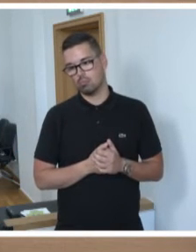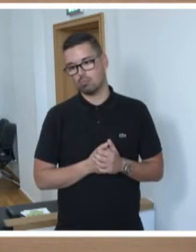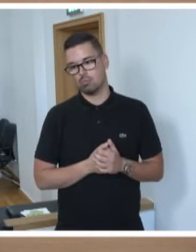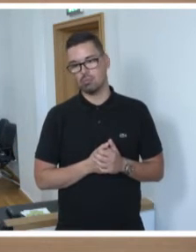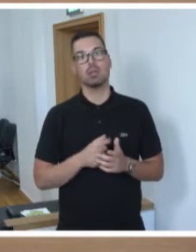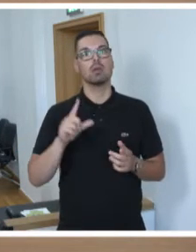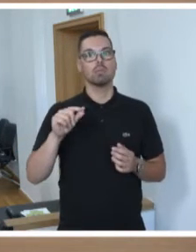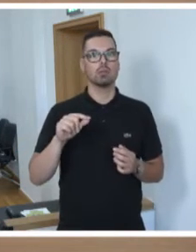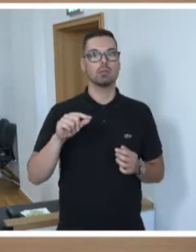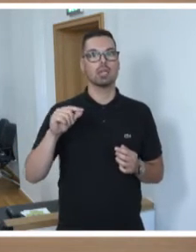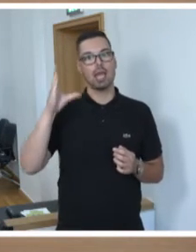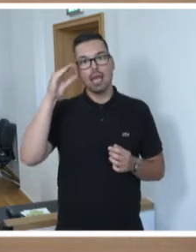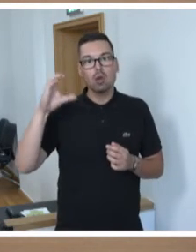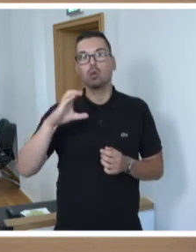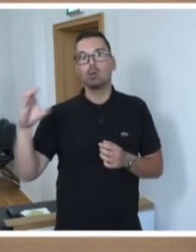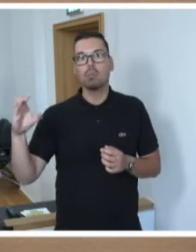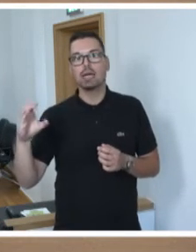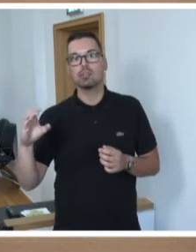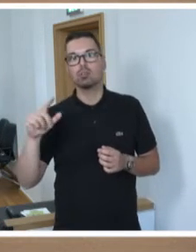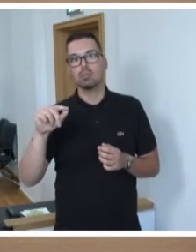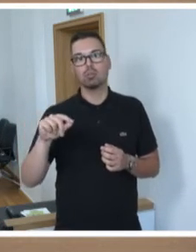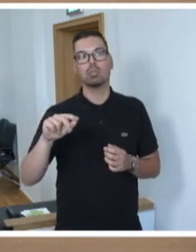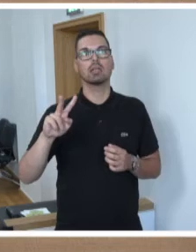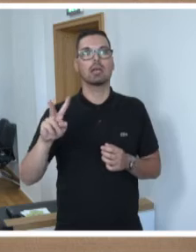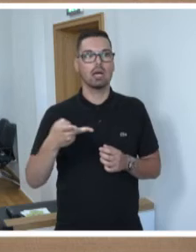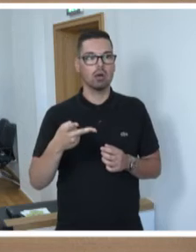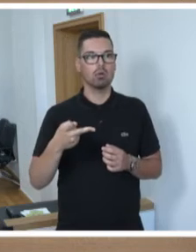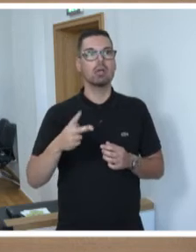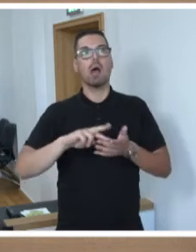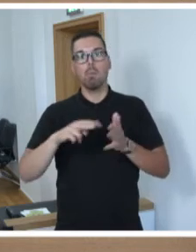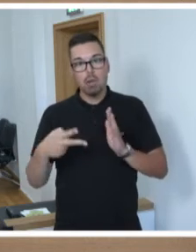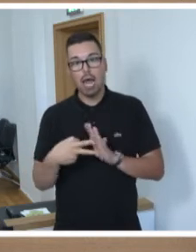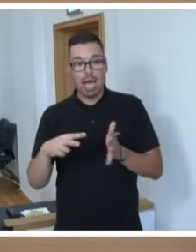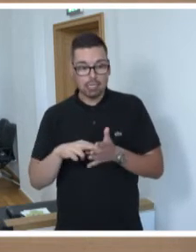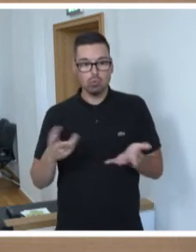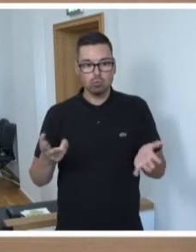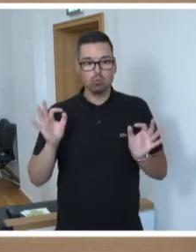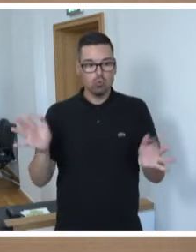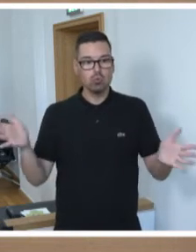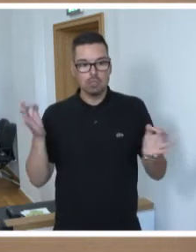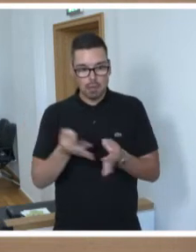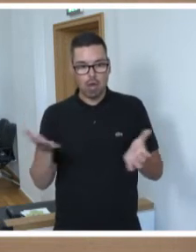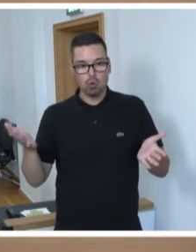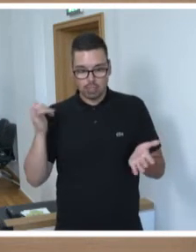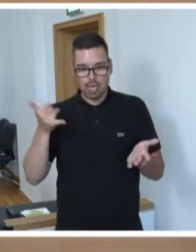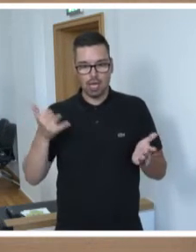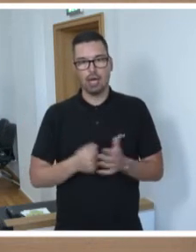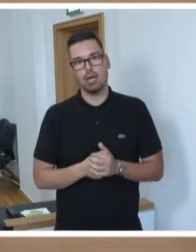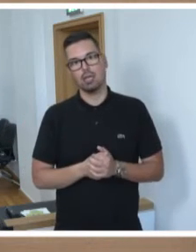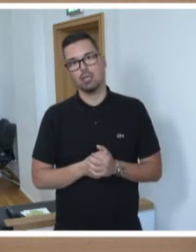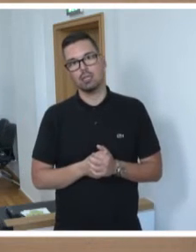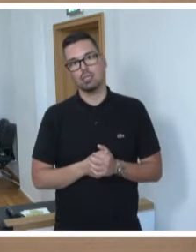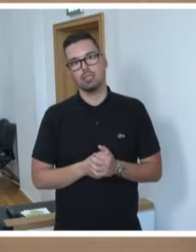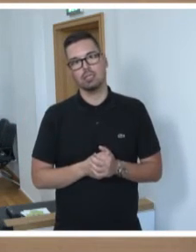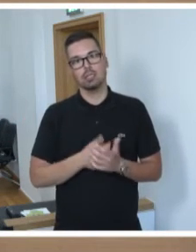Das heißt, Herr Kommersholz zum Beispiel auch, dass man Ansiedlungsvorhaben ordentlich planen sollte. Das heißt das auch, sehr richtig.